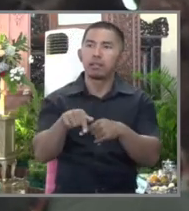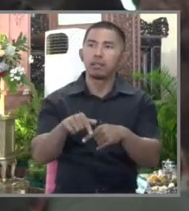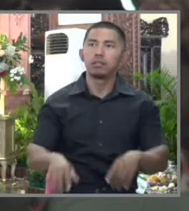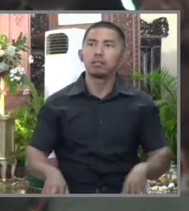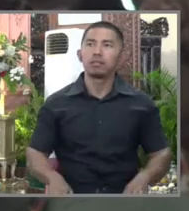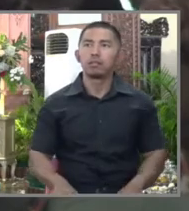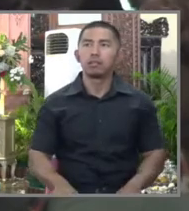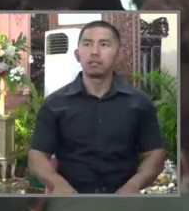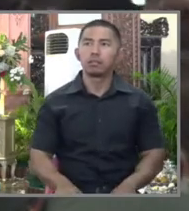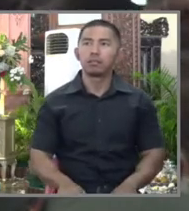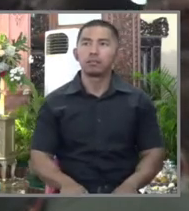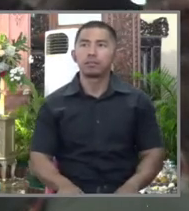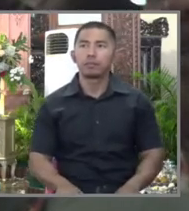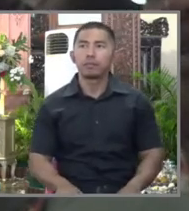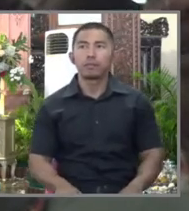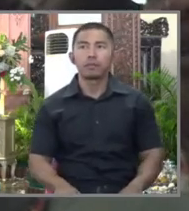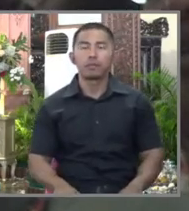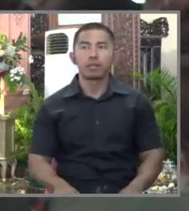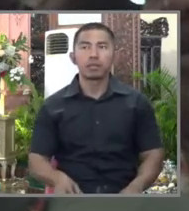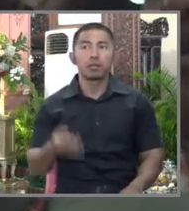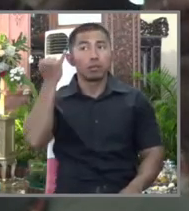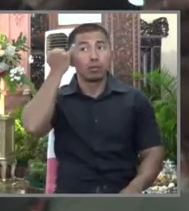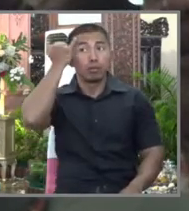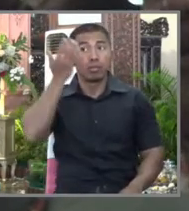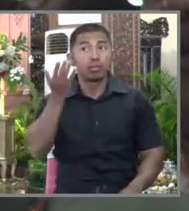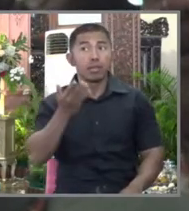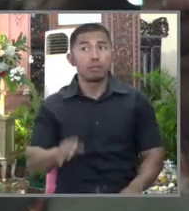usulan Bu disampaikan. Di sini kami yang